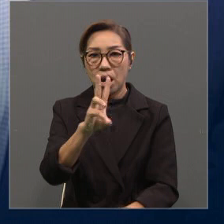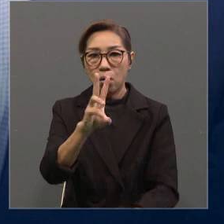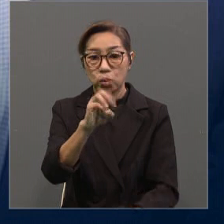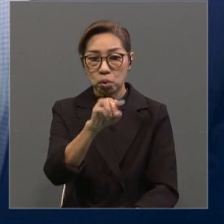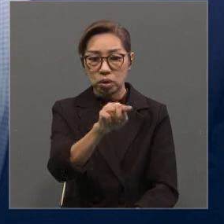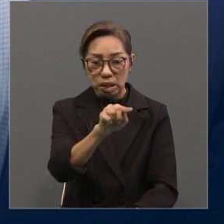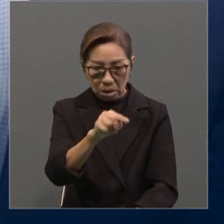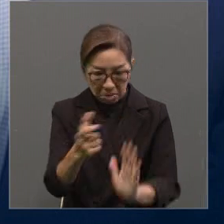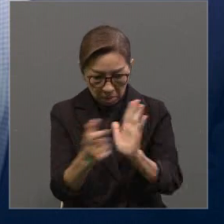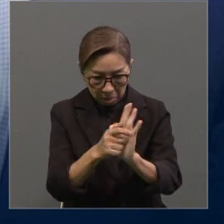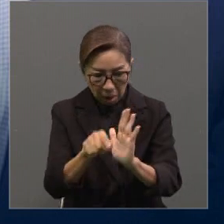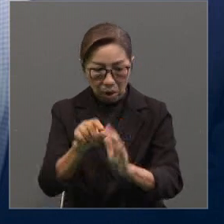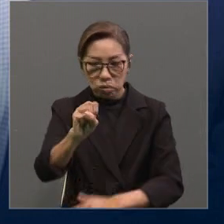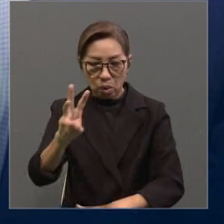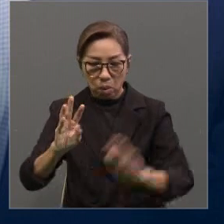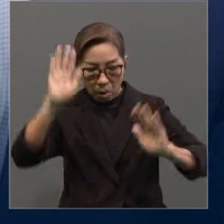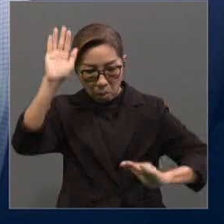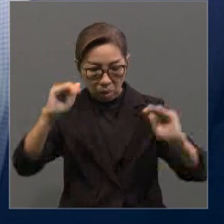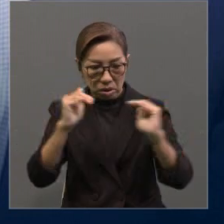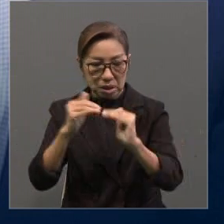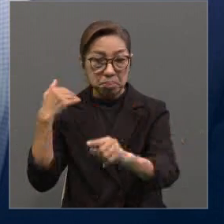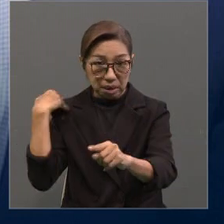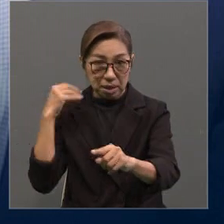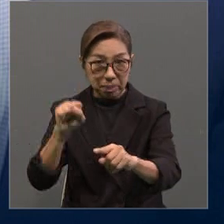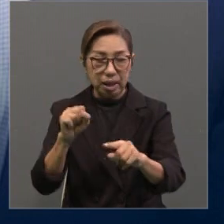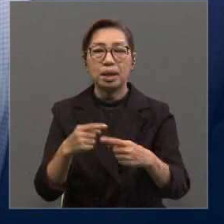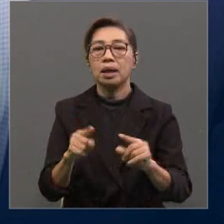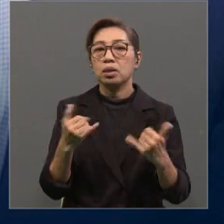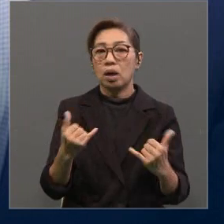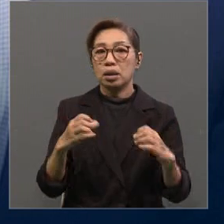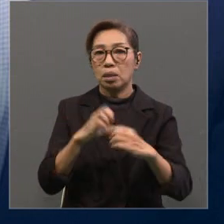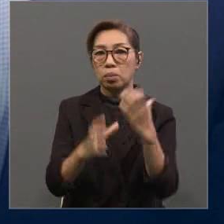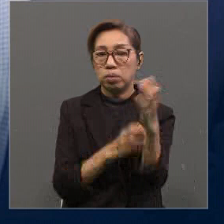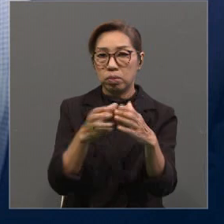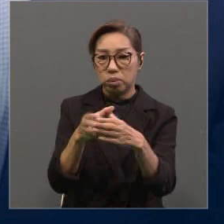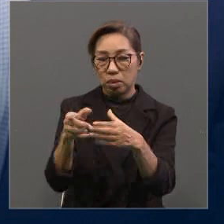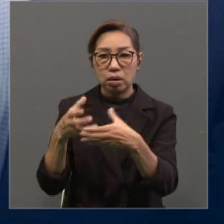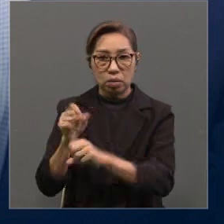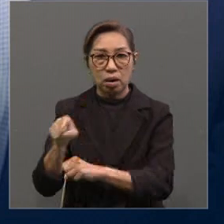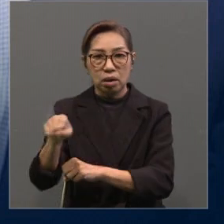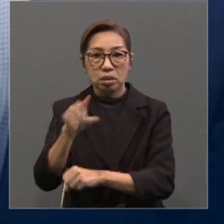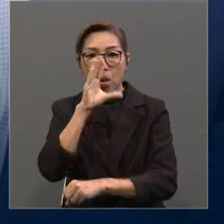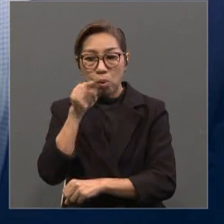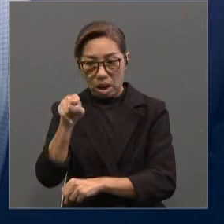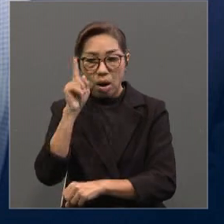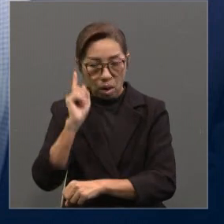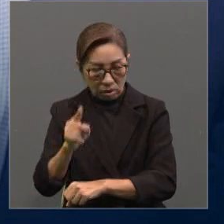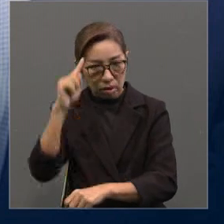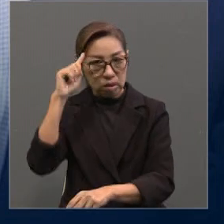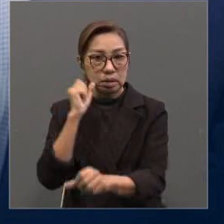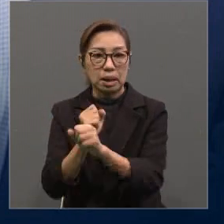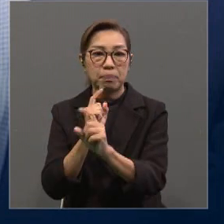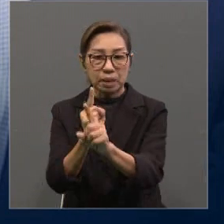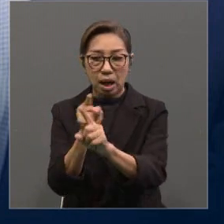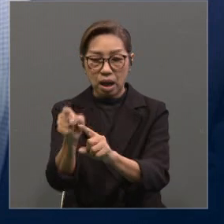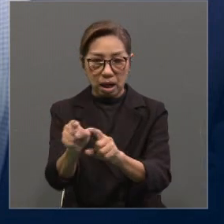ในการโหวตเลือกนายกตอนนี้ก็เป็นเวลาที่พวกท่านจะต้องทำตามจุดยืนของพวกท่านโหวตสนับสนุนนายกที่พร